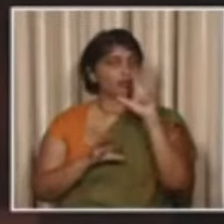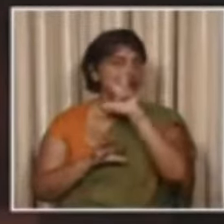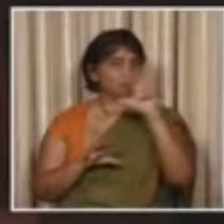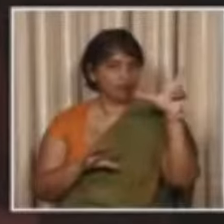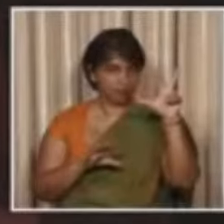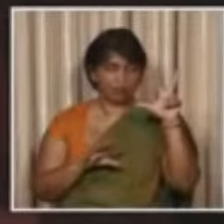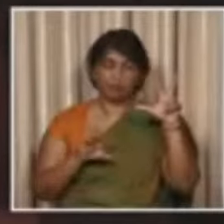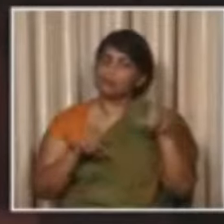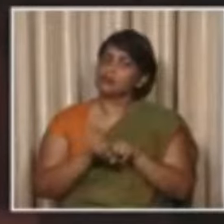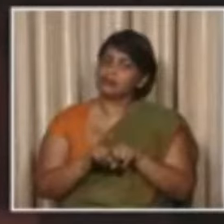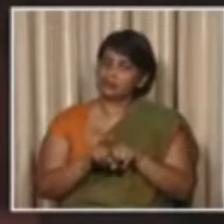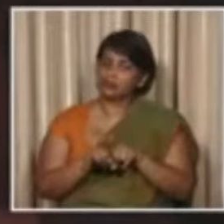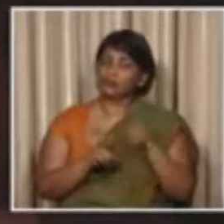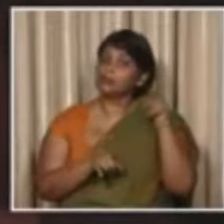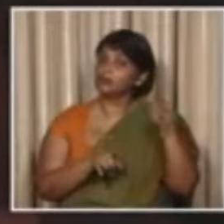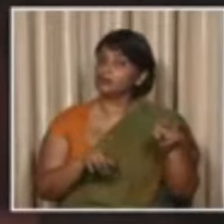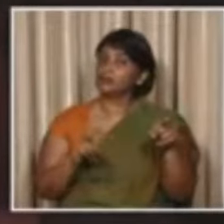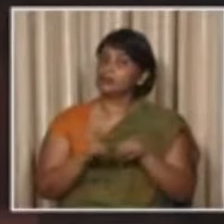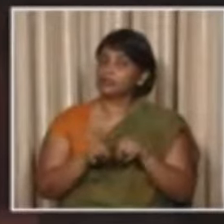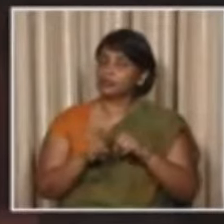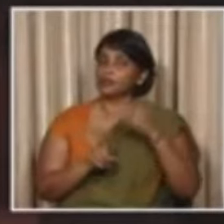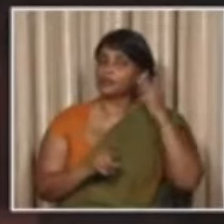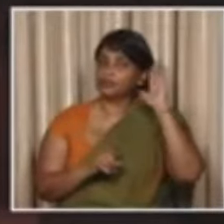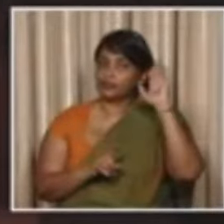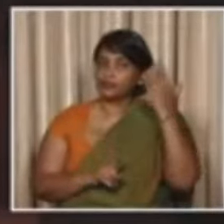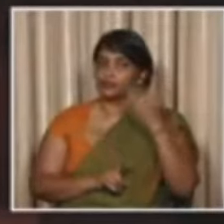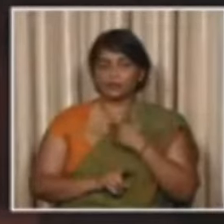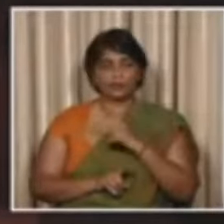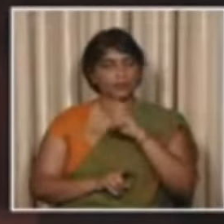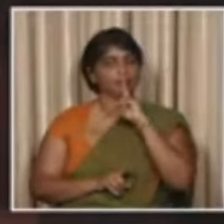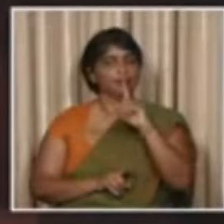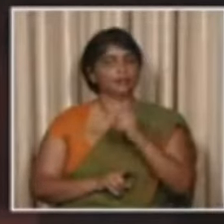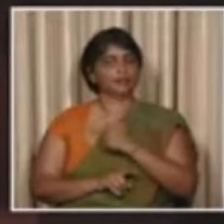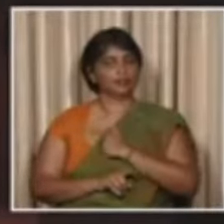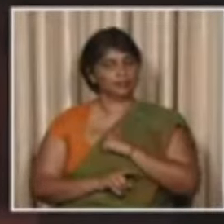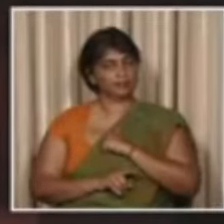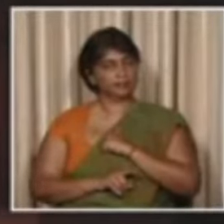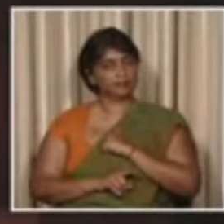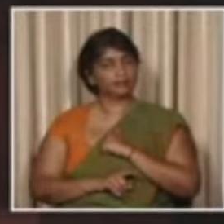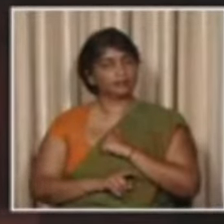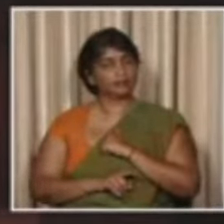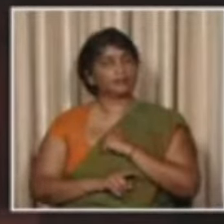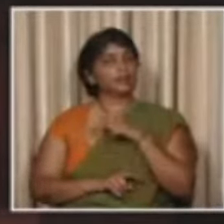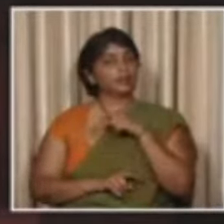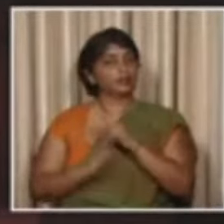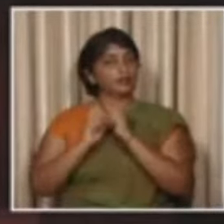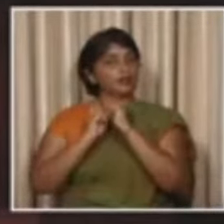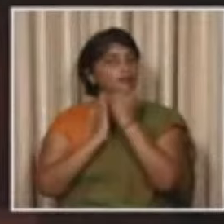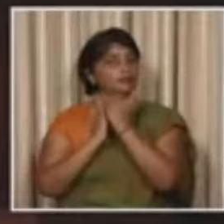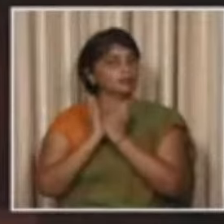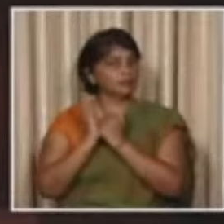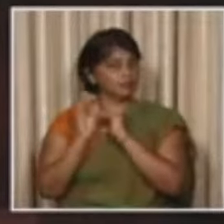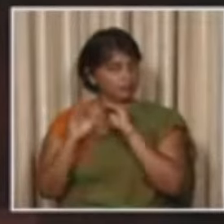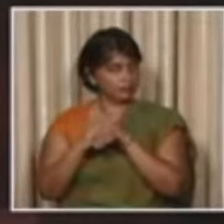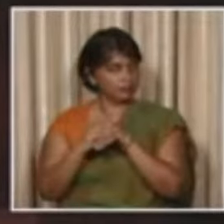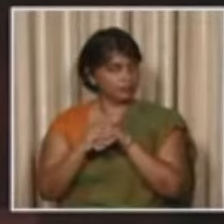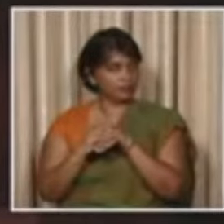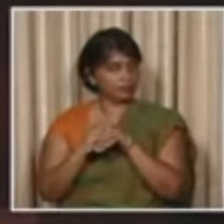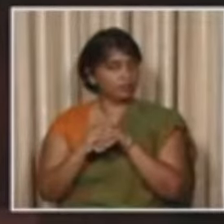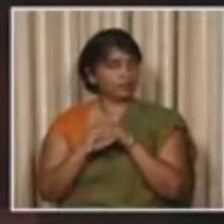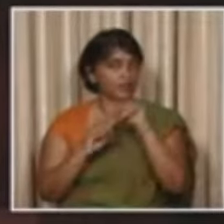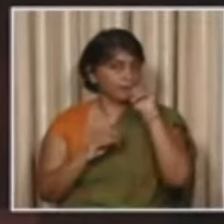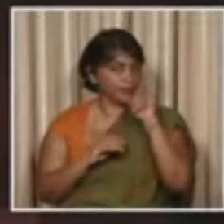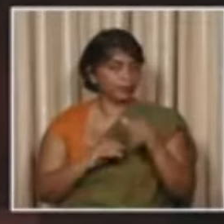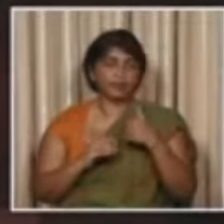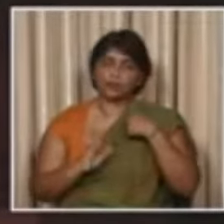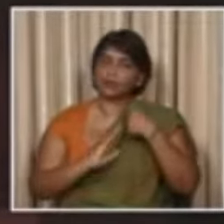දක්වා. ඒ වගේම විශේෂයෙන්ම මම සඳහන් කරන්නට කැමති මේ වැඩපිළිවෙල තුළ ඇත්ත වශයෙන්ම